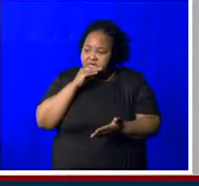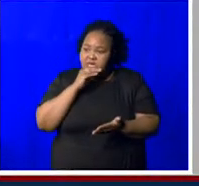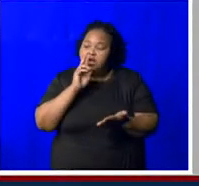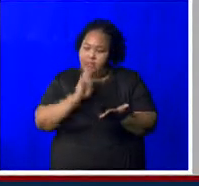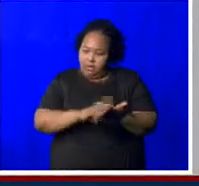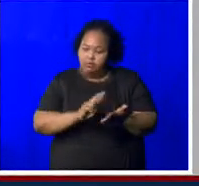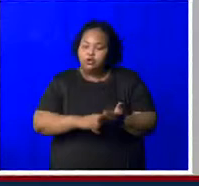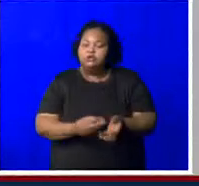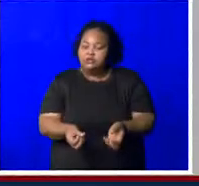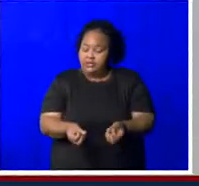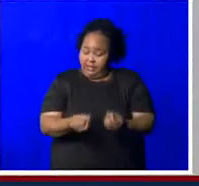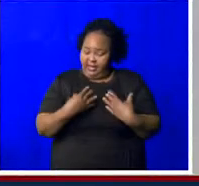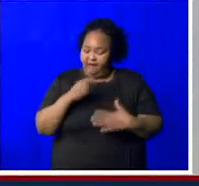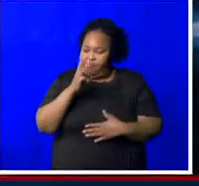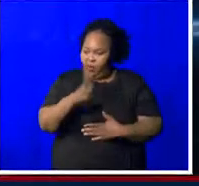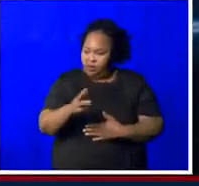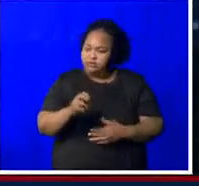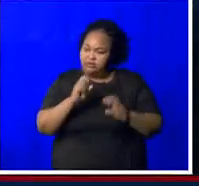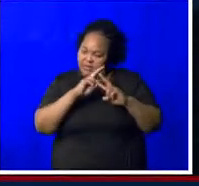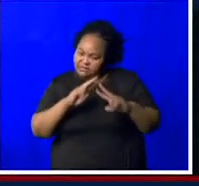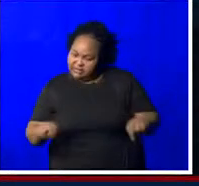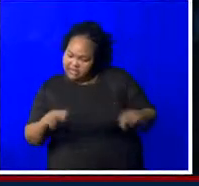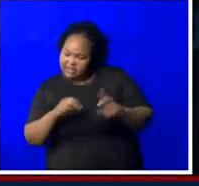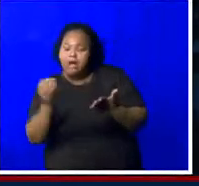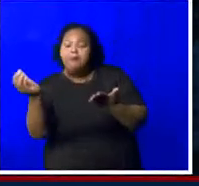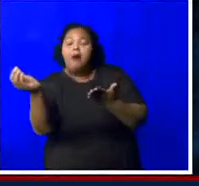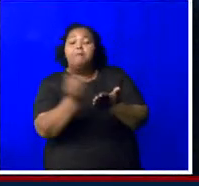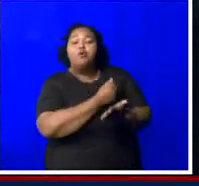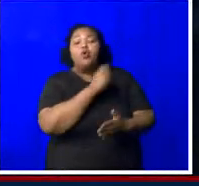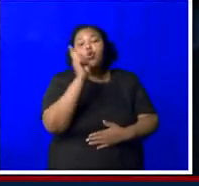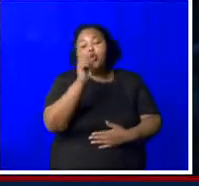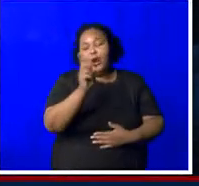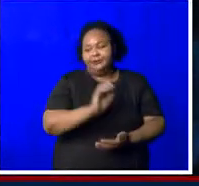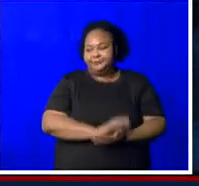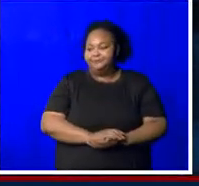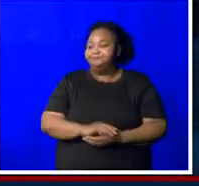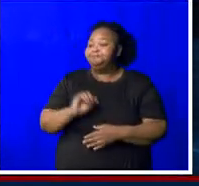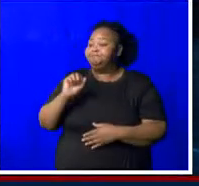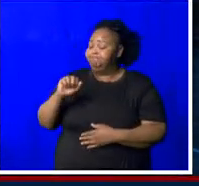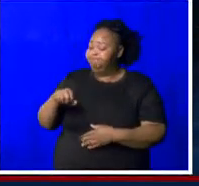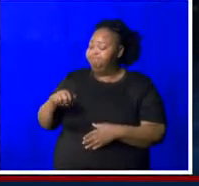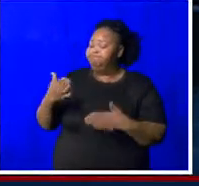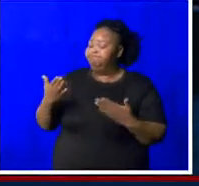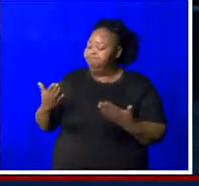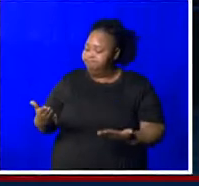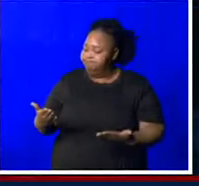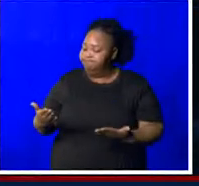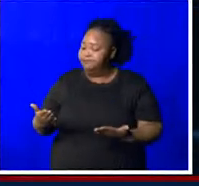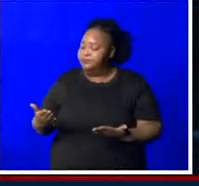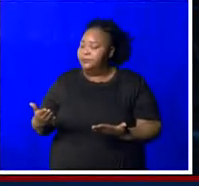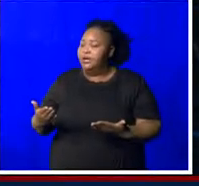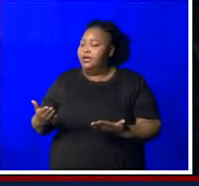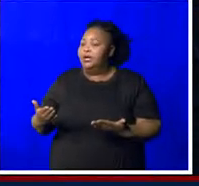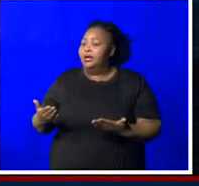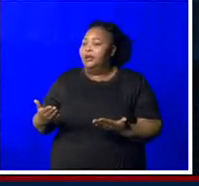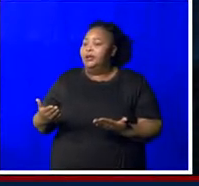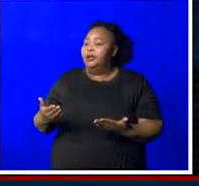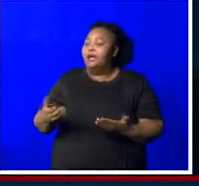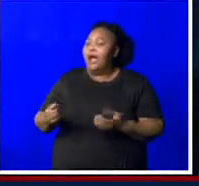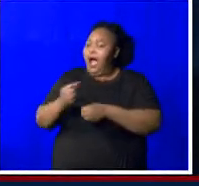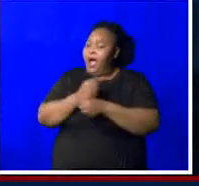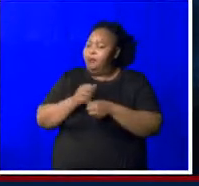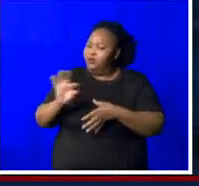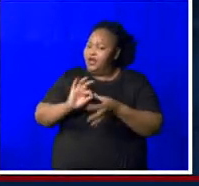lwabo. Kodela ingabe tinveni letifana naleti lokhanza ukuthi ingcenye yemaswati seyagula. Litiko